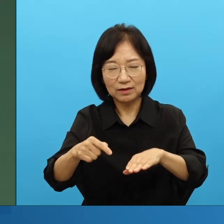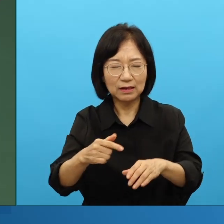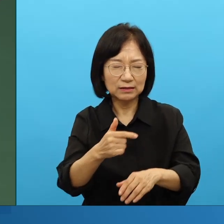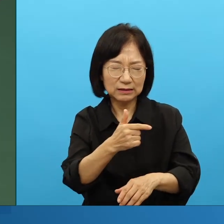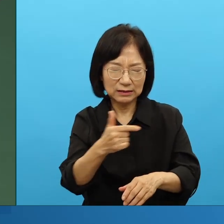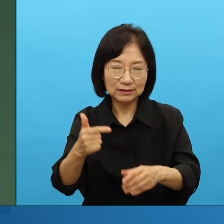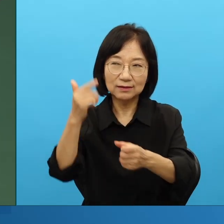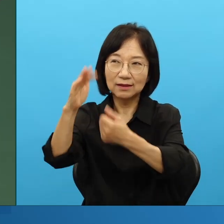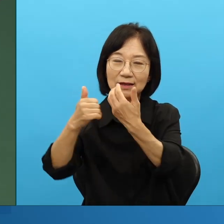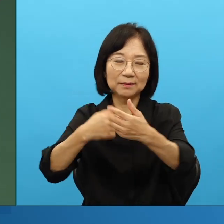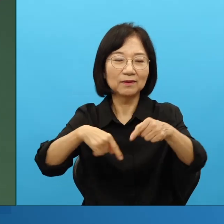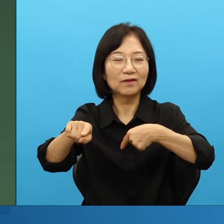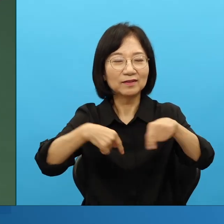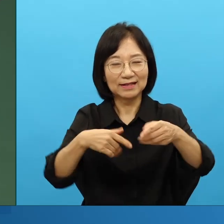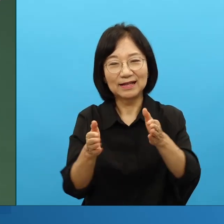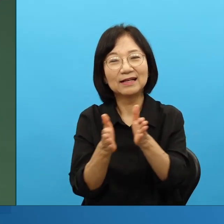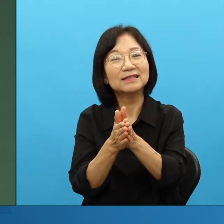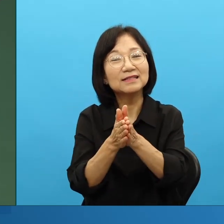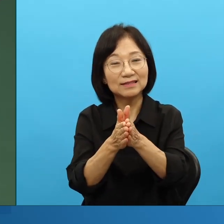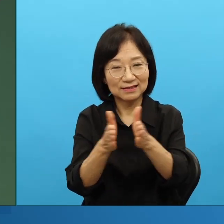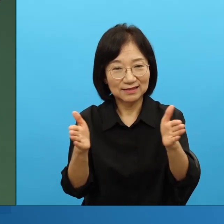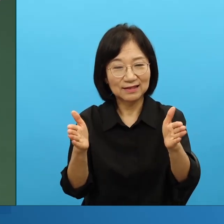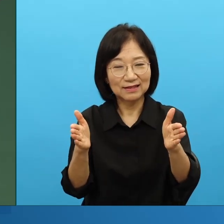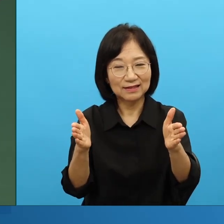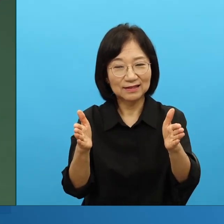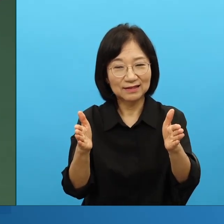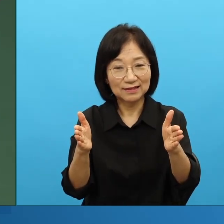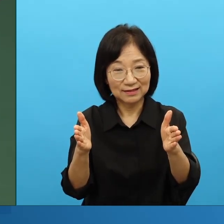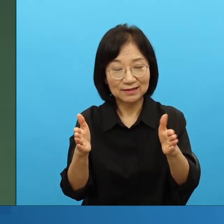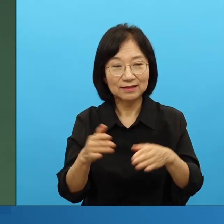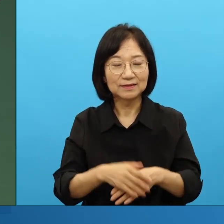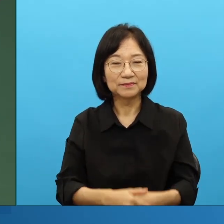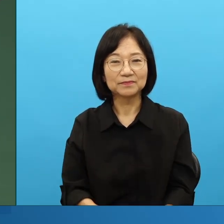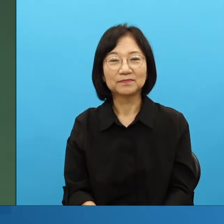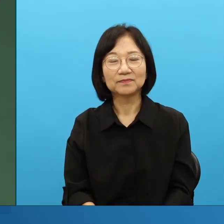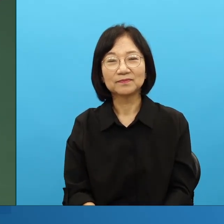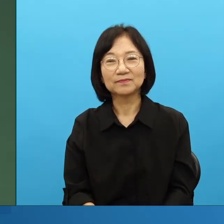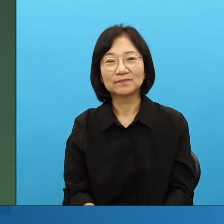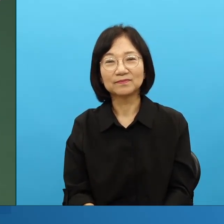将来在五千种族会兴起很大的神迹。 그때 가서 뭐 뭔 소리 하지 말고 늦어요 그때는.